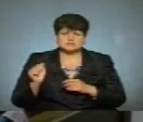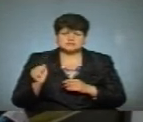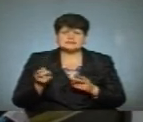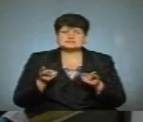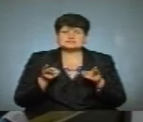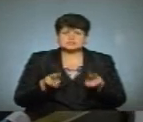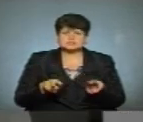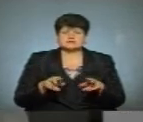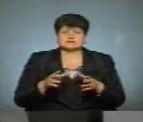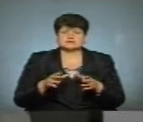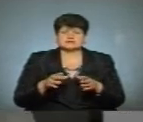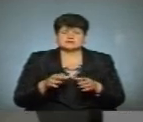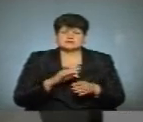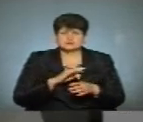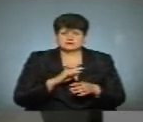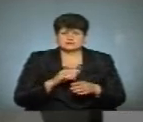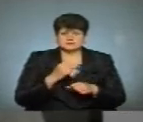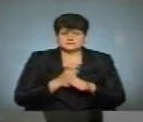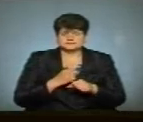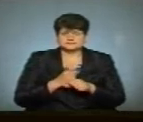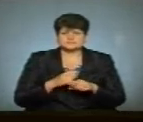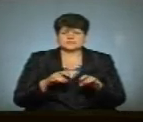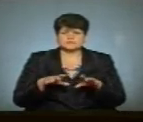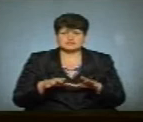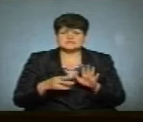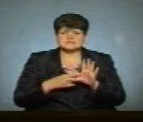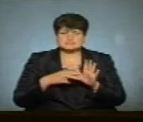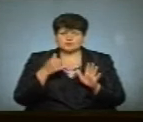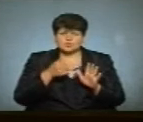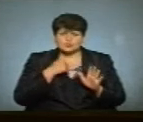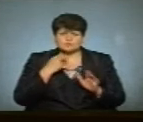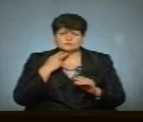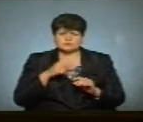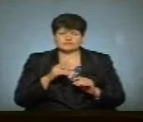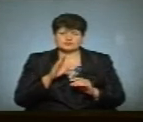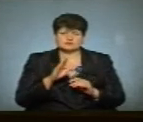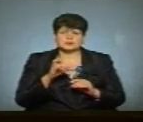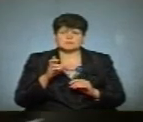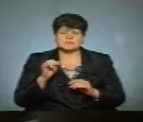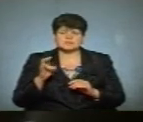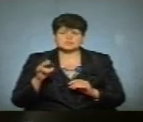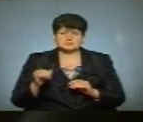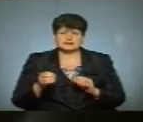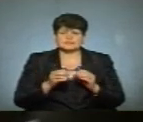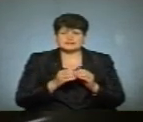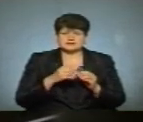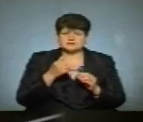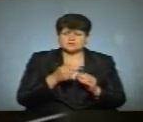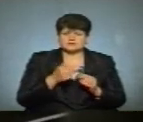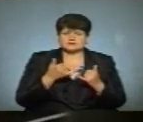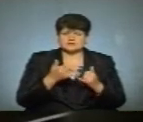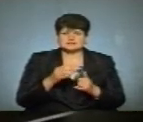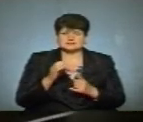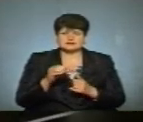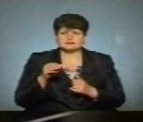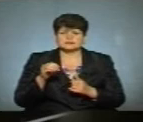залишив у селі вирок Тернопільського міськрайонного суду. 7 років ув'язнення для Володимира Біляшевича та 10 років для Сергія